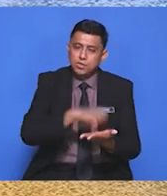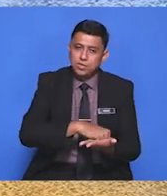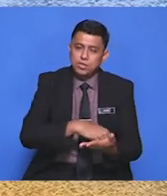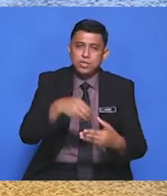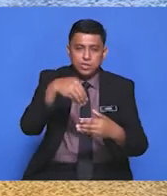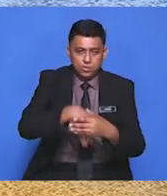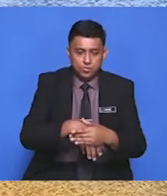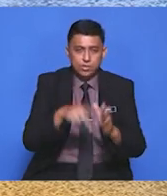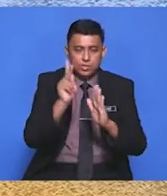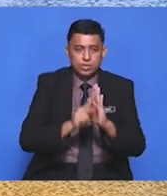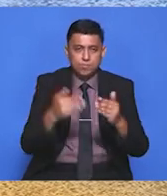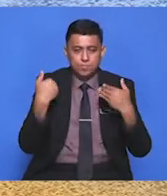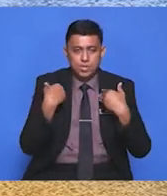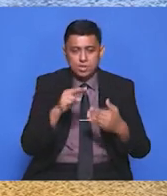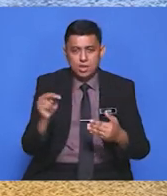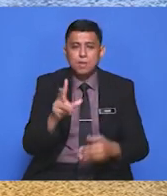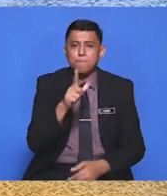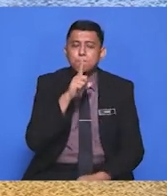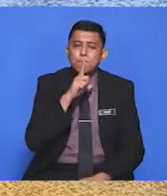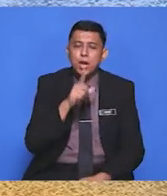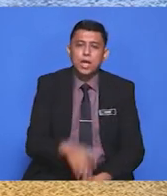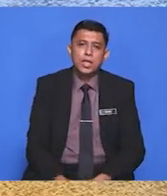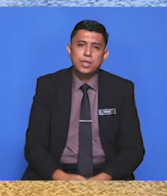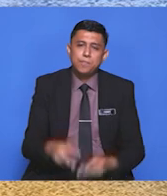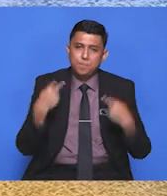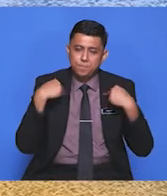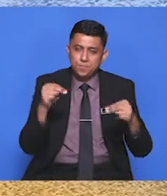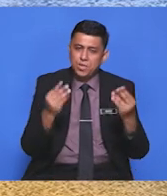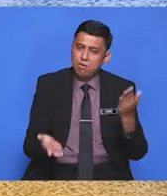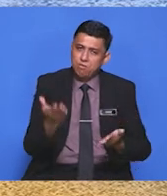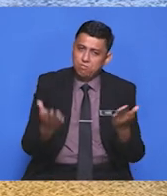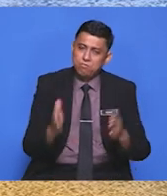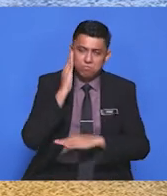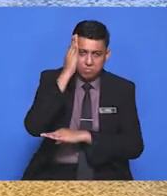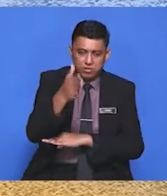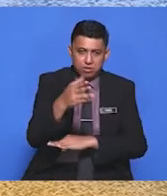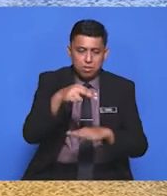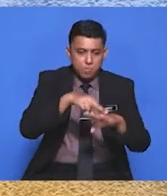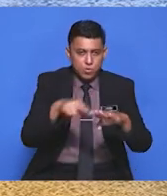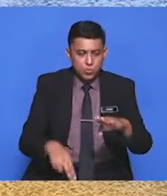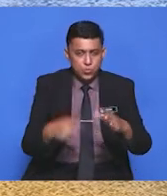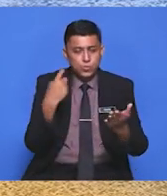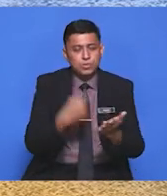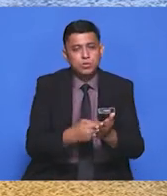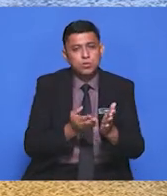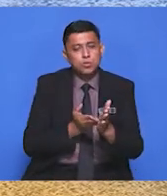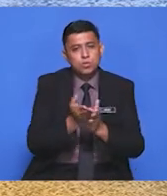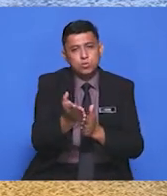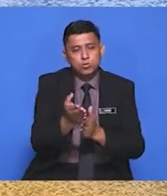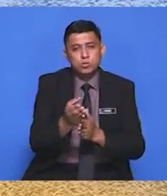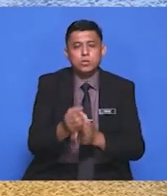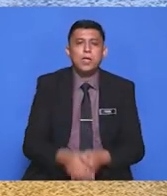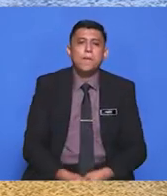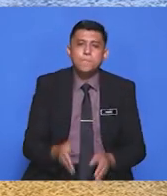Dalam keadaan ekonomi yang lembap, perniagaan mungkin akan menurunkan harga untuk terus